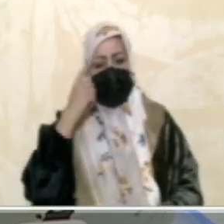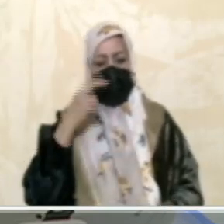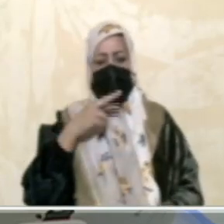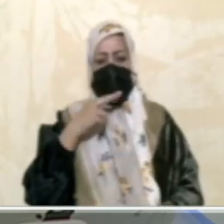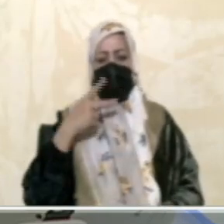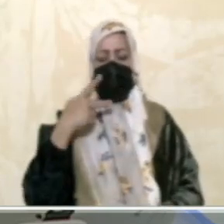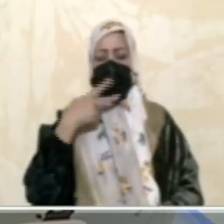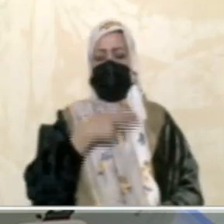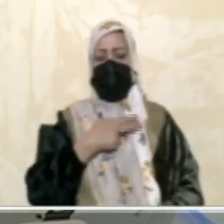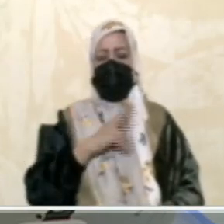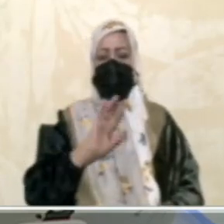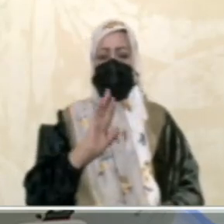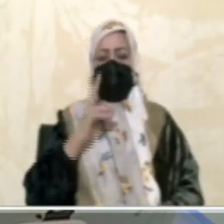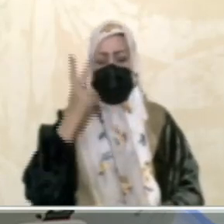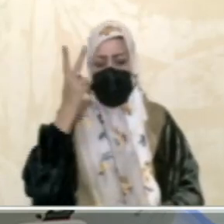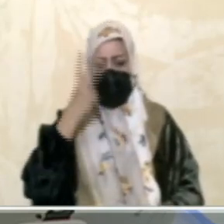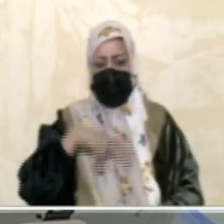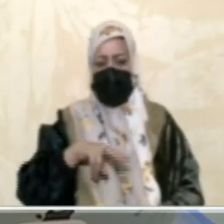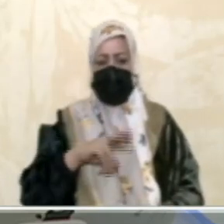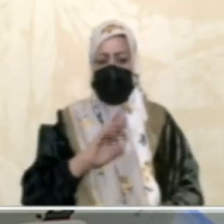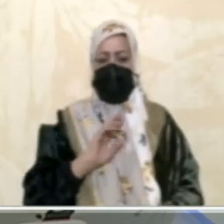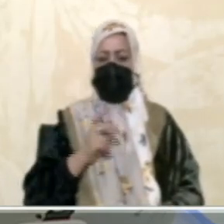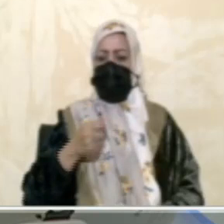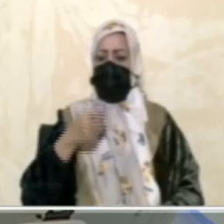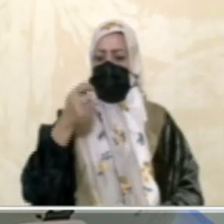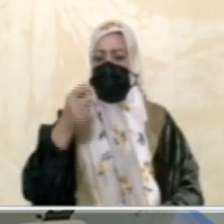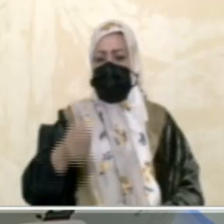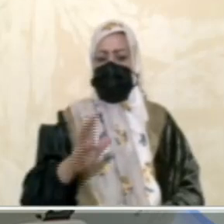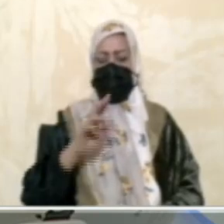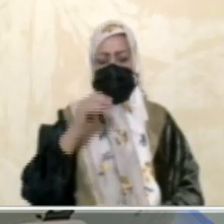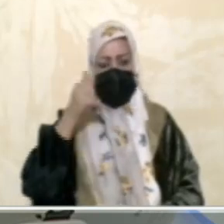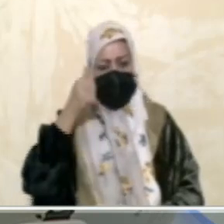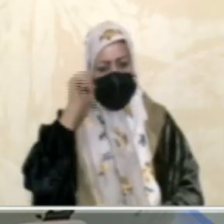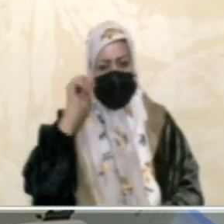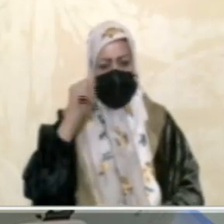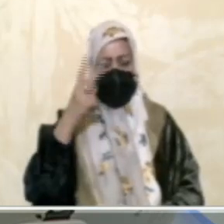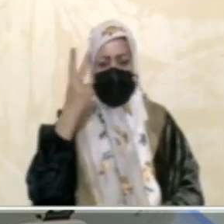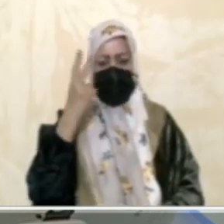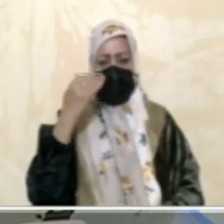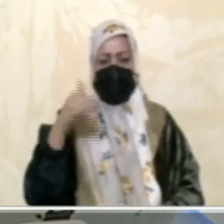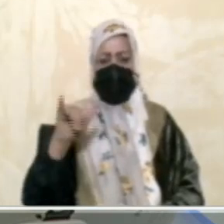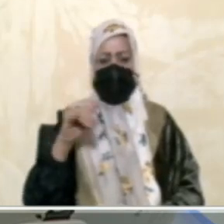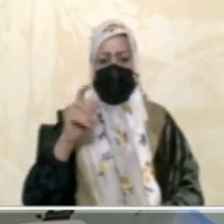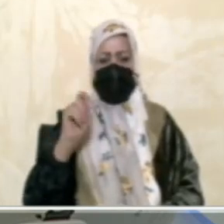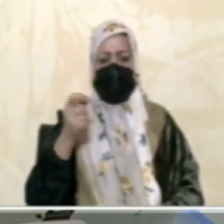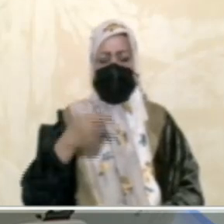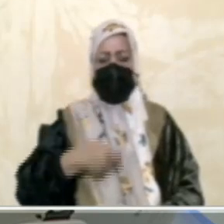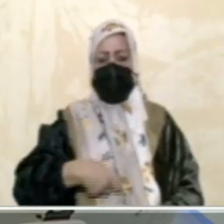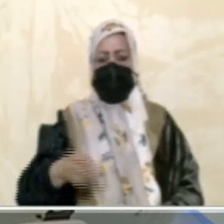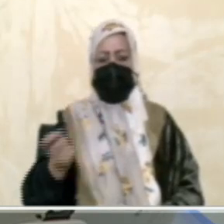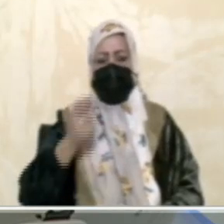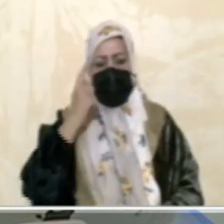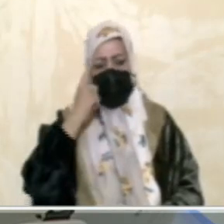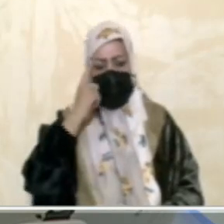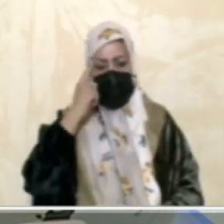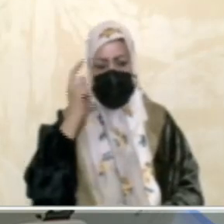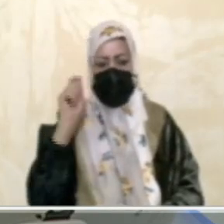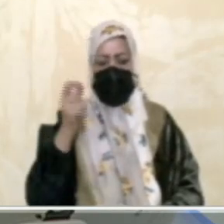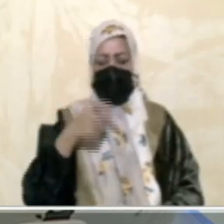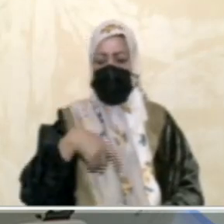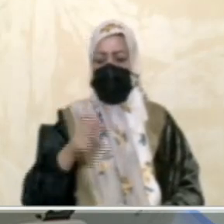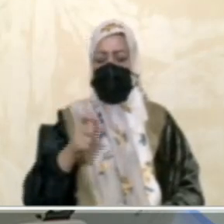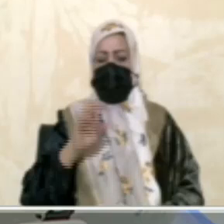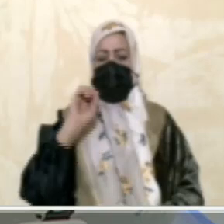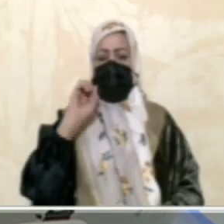طعام طلعت اثنين كيلو ونص من القمح او اثنين كيلو من الارز وتاكد انها وصلت الفقير بتعطي القيمه